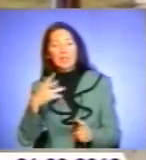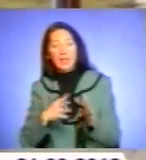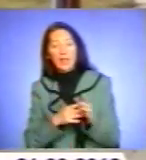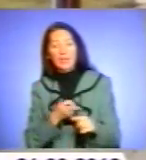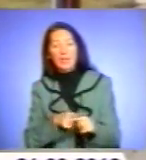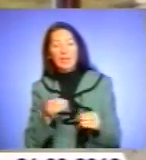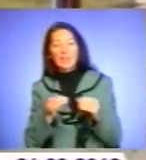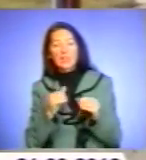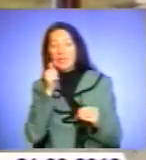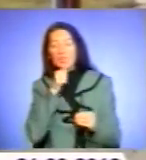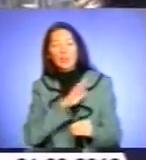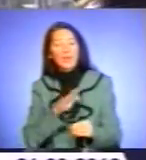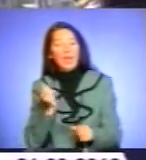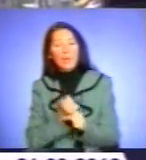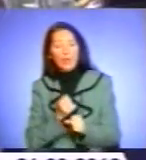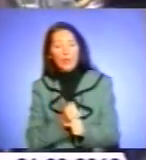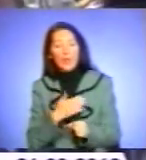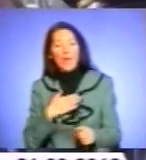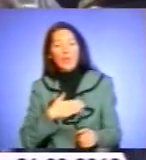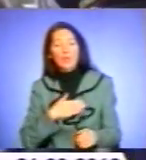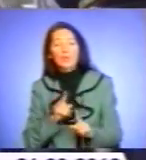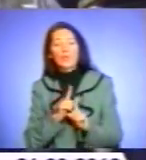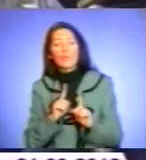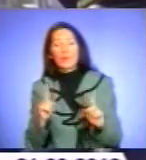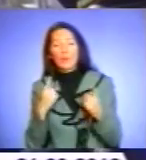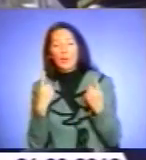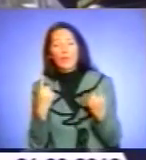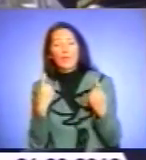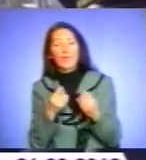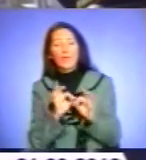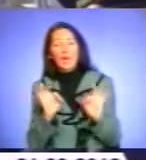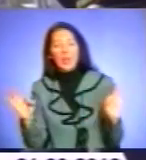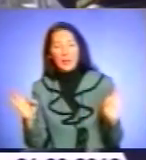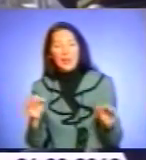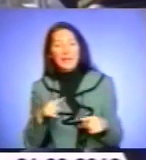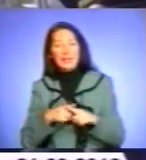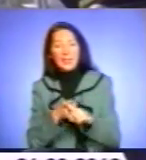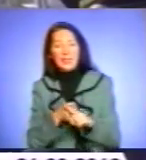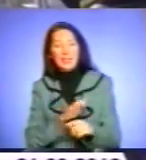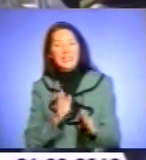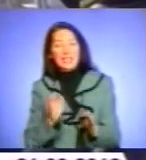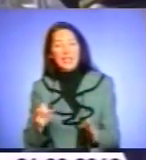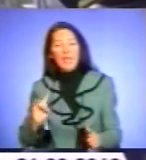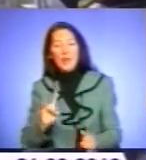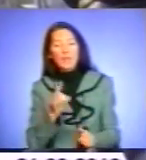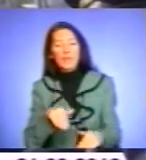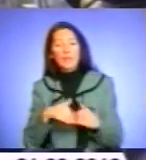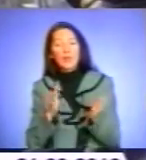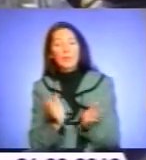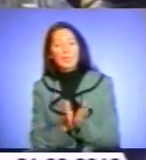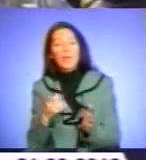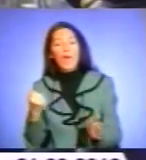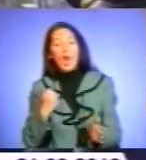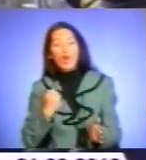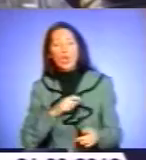не експлуатувались. У нас великолепна техніка. І взагалі не тільки в авіації. У нас взагалі в вооружених силах великолепна